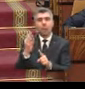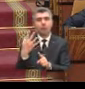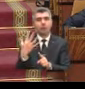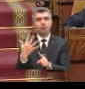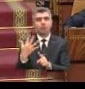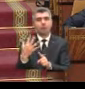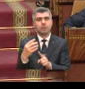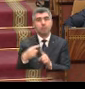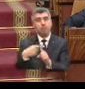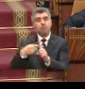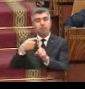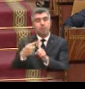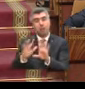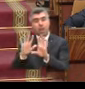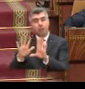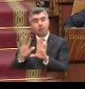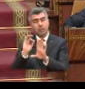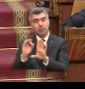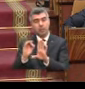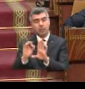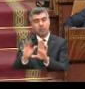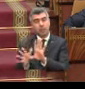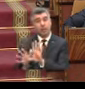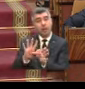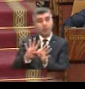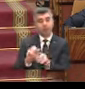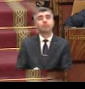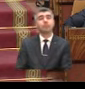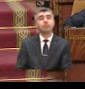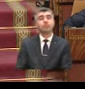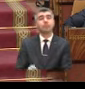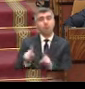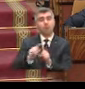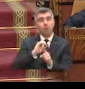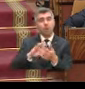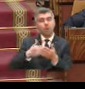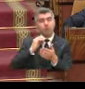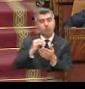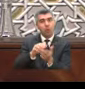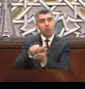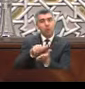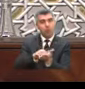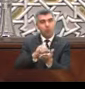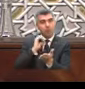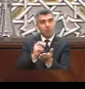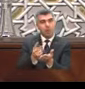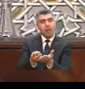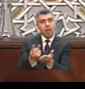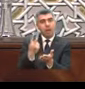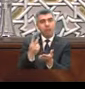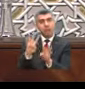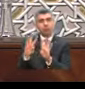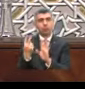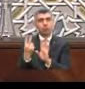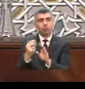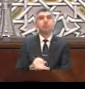زيدوا للعاشر، قولوا للعاشر الطفل العاشر زيدوا له 10000 درهم. قلتوا السميك وغادي ديروه مع السماك ديال الفلاحه حتى 2028. انتهى الوقت السيد